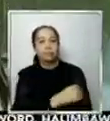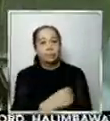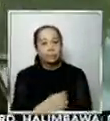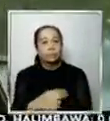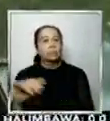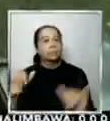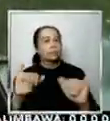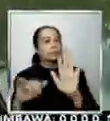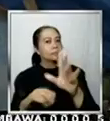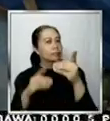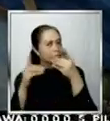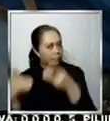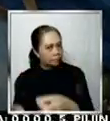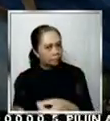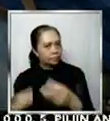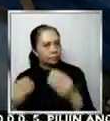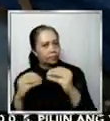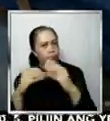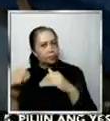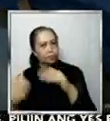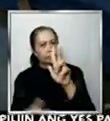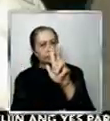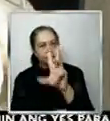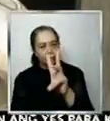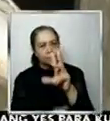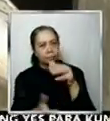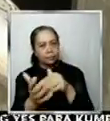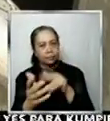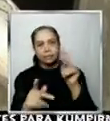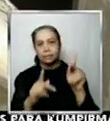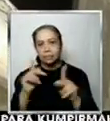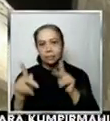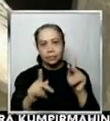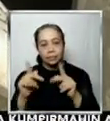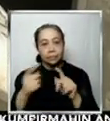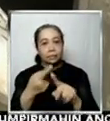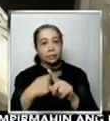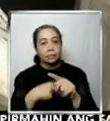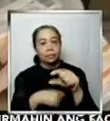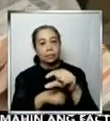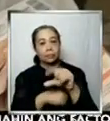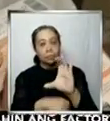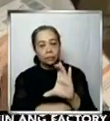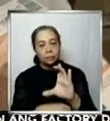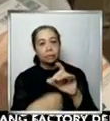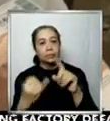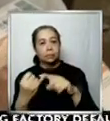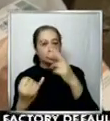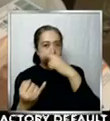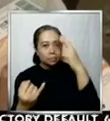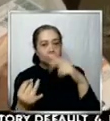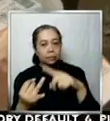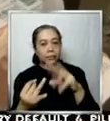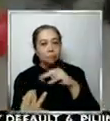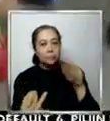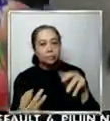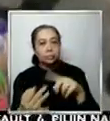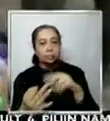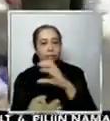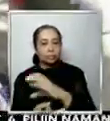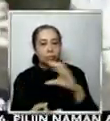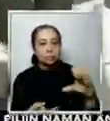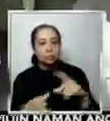donasyon, mahigit 36,000 katao mula sa Quezon City, Rizal, Manila, Caloocan,